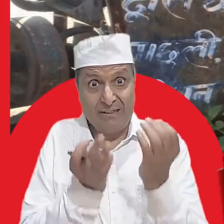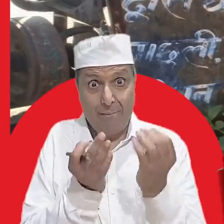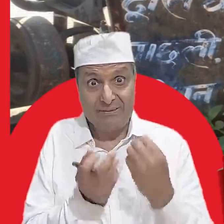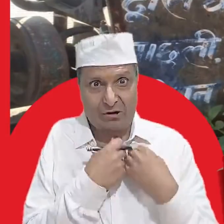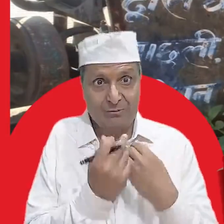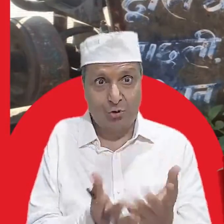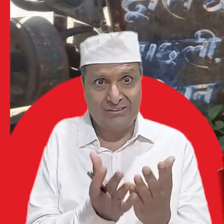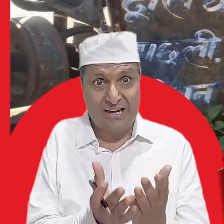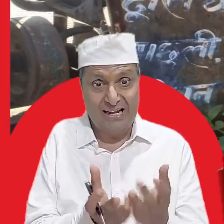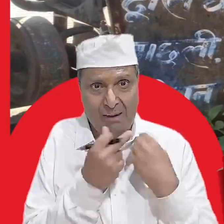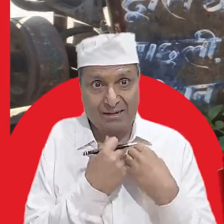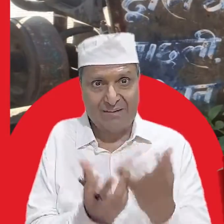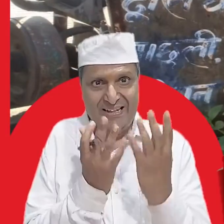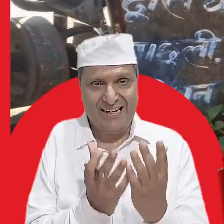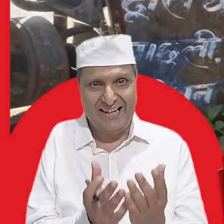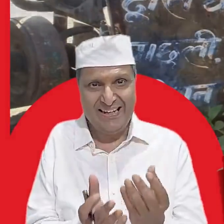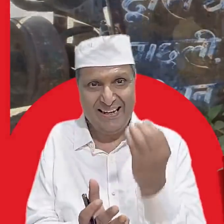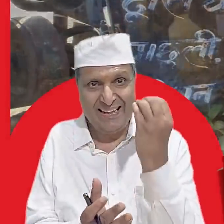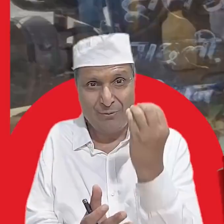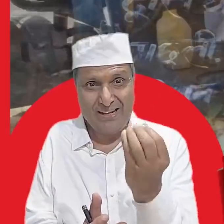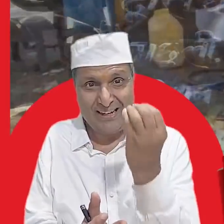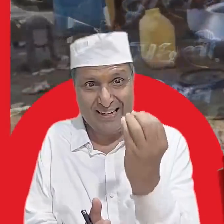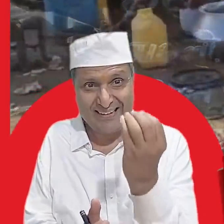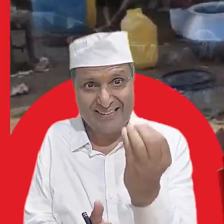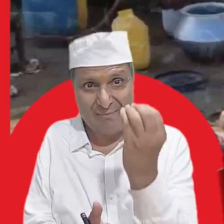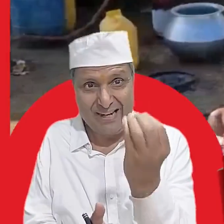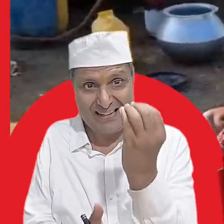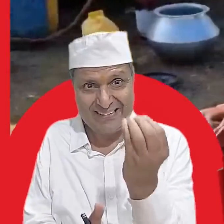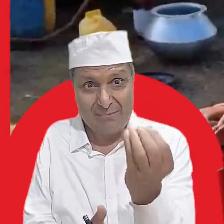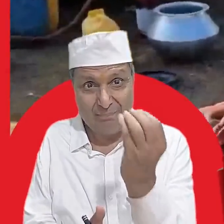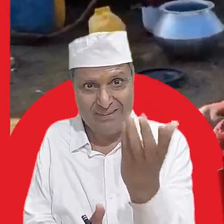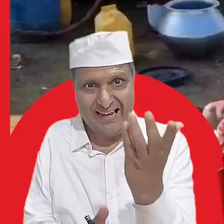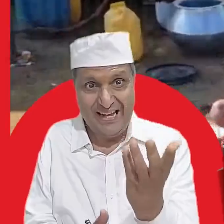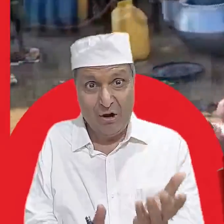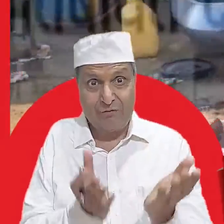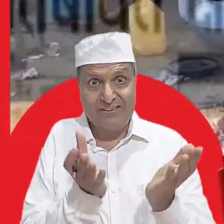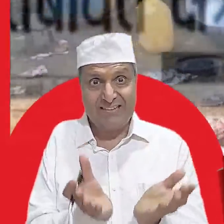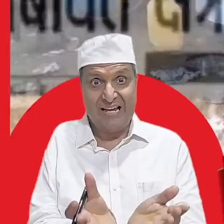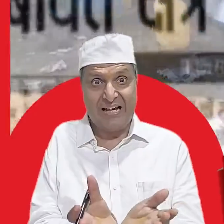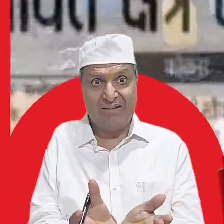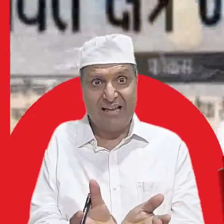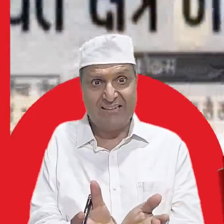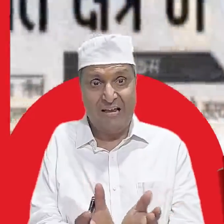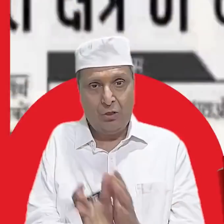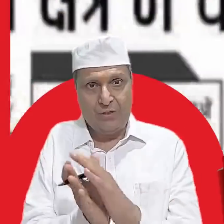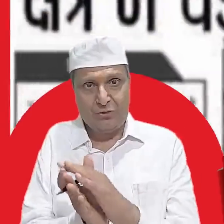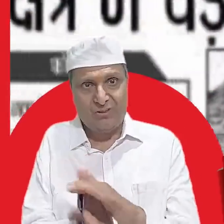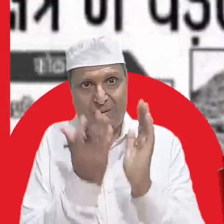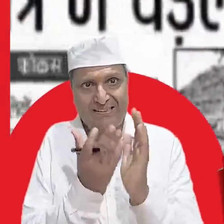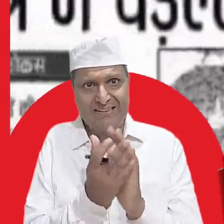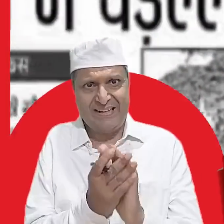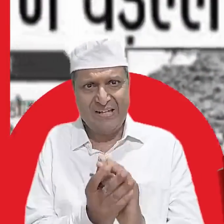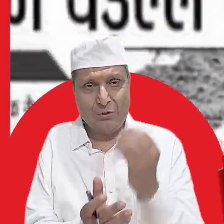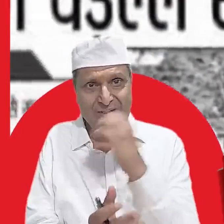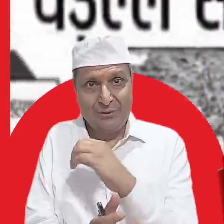थाना था में बताओ हम सूचित कर रहा हम कार्रवाई करेंगे। अरे तुम्हारे नाक के सामने आँख के सामने बनता है और फिर जाते हैं कार्रवाई क्या करते हैं, उन्हें तुरंत